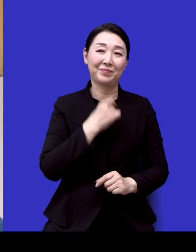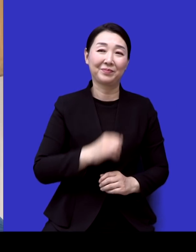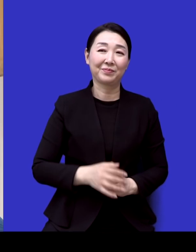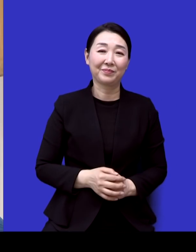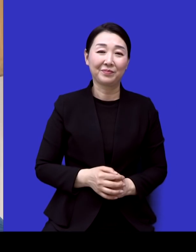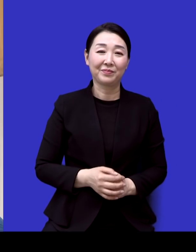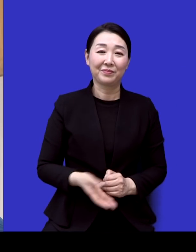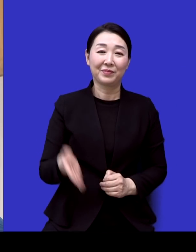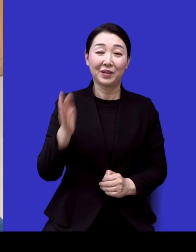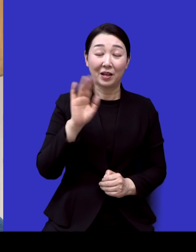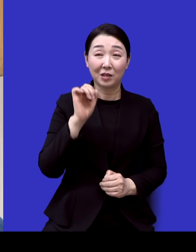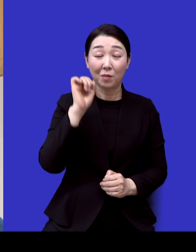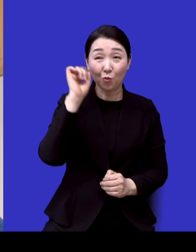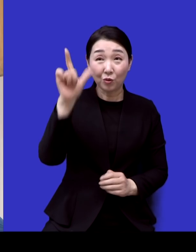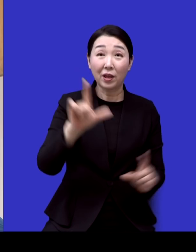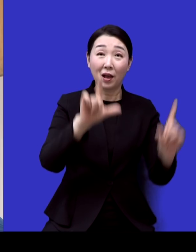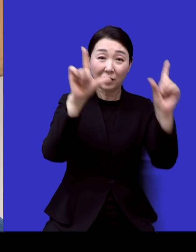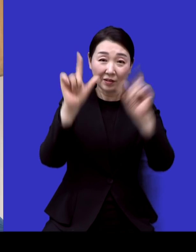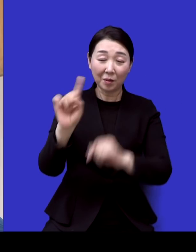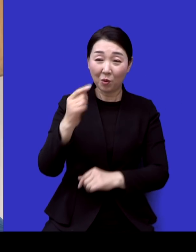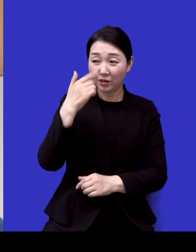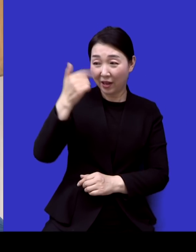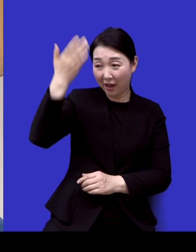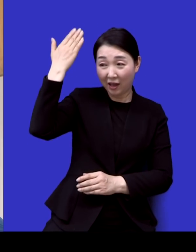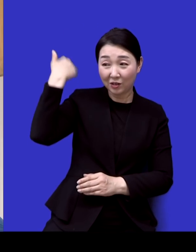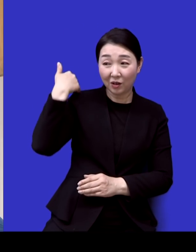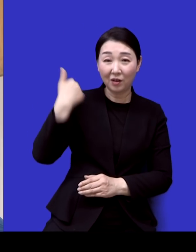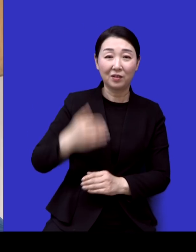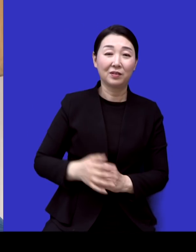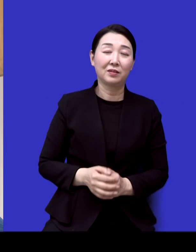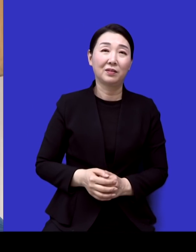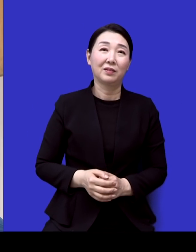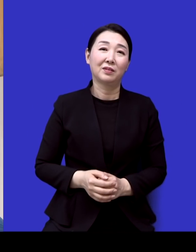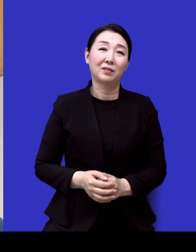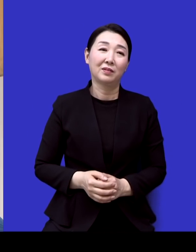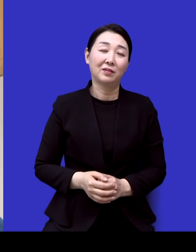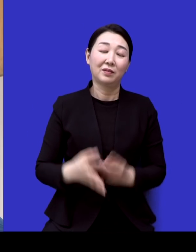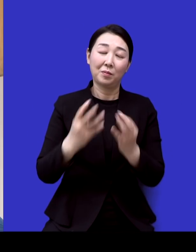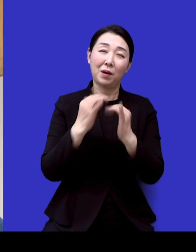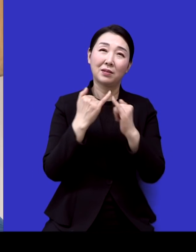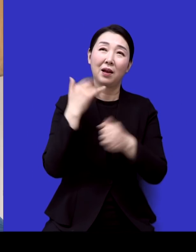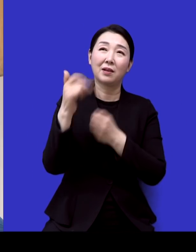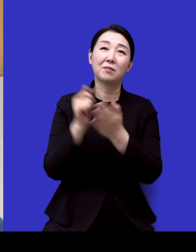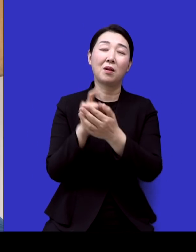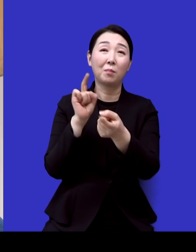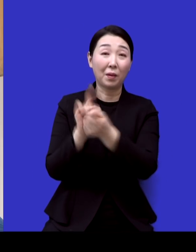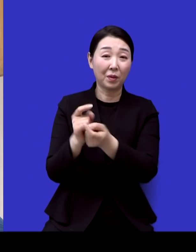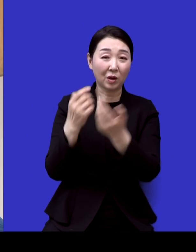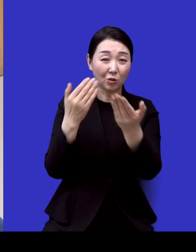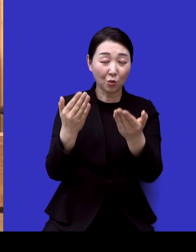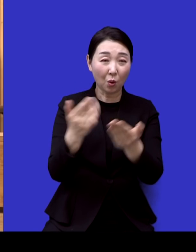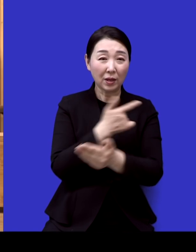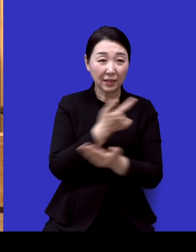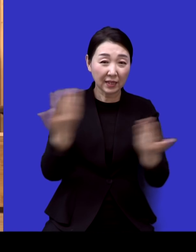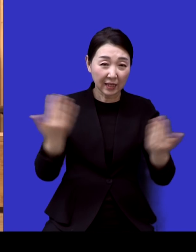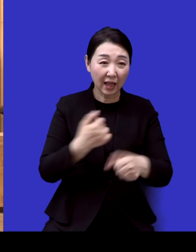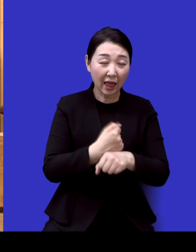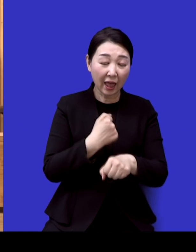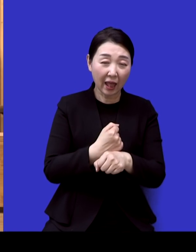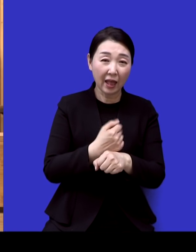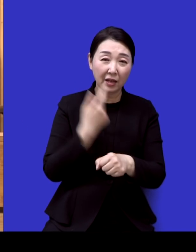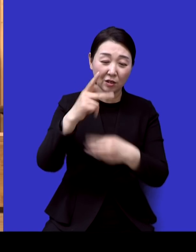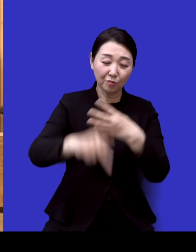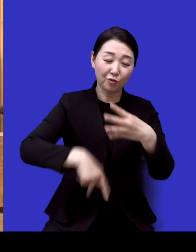그런데 위대한 삶이라고 하면 예전에는 많은 사람을 하나님 만나게 하는 거, 큰 사역을 하는 거, 큰